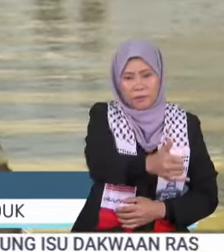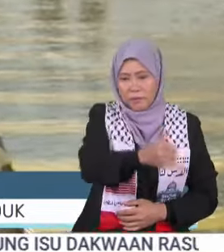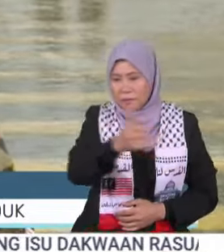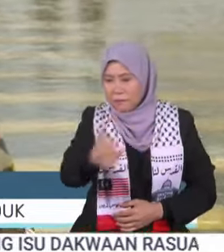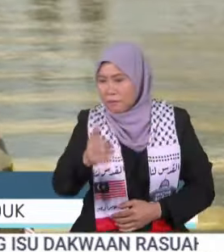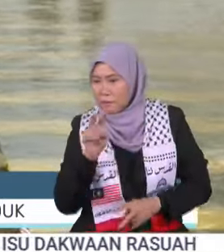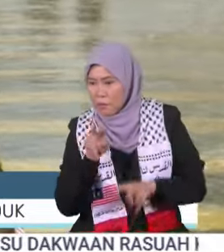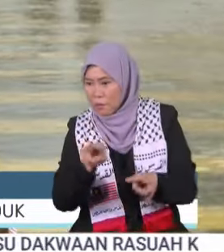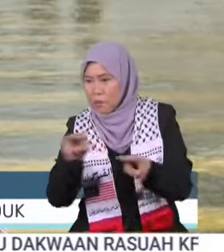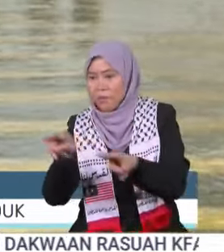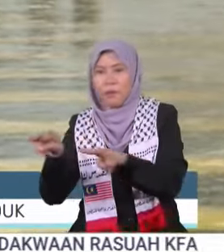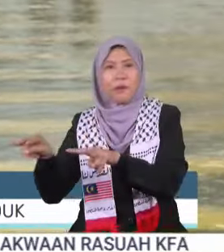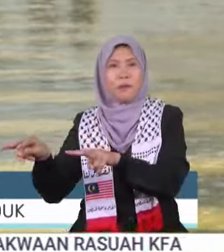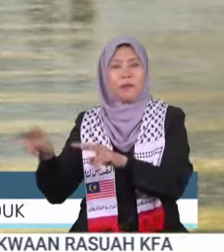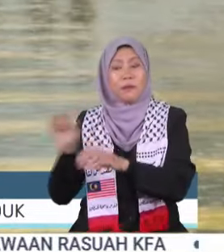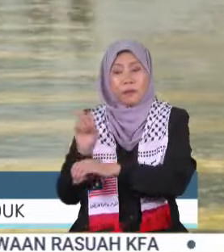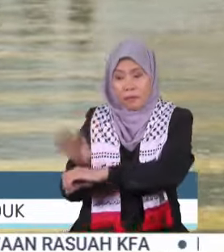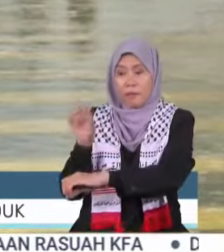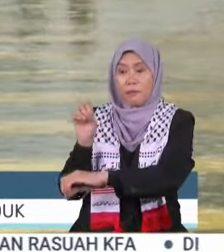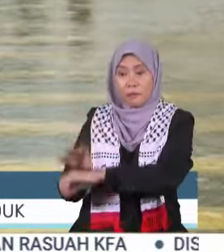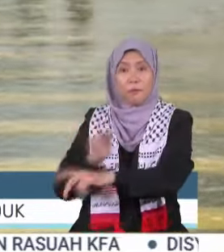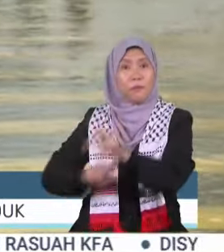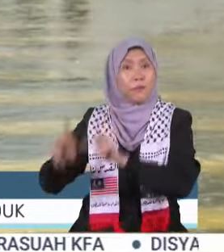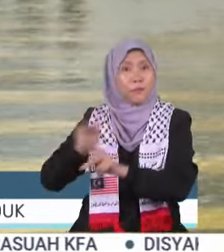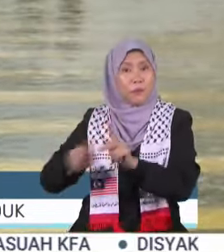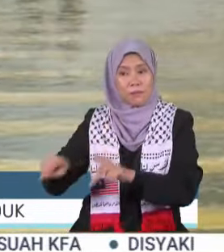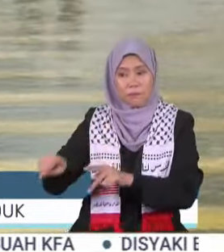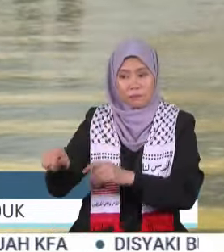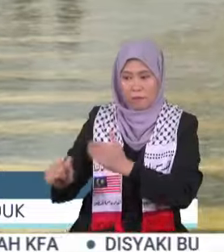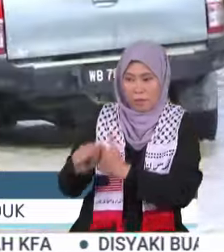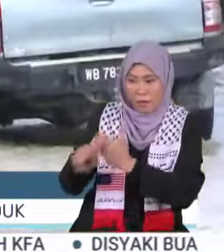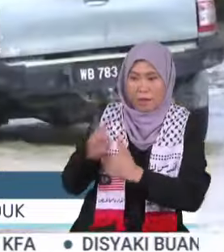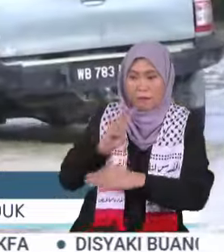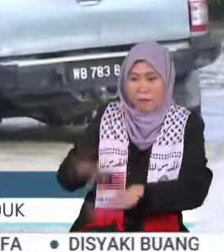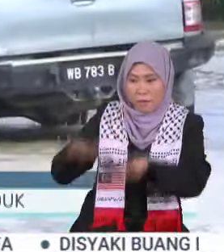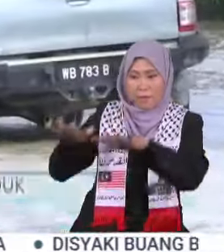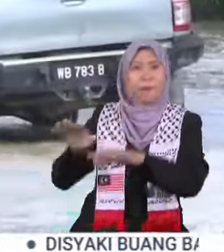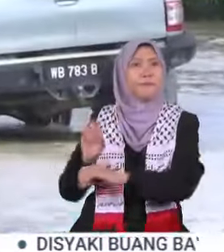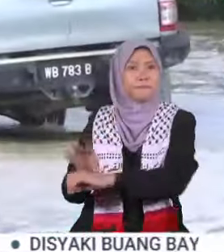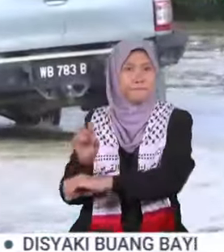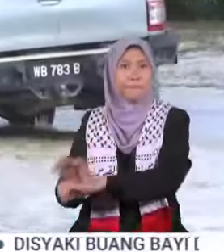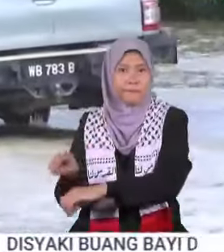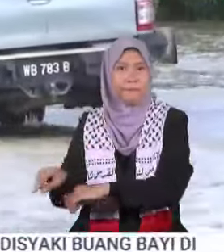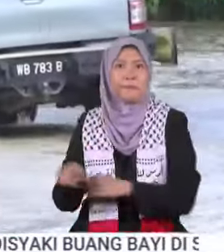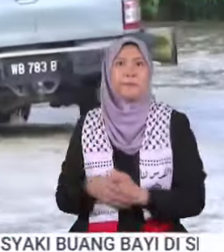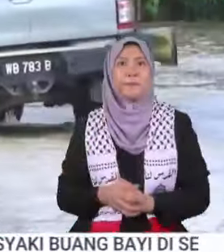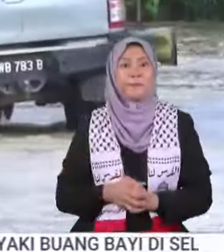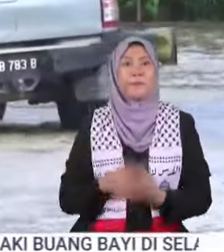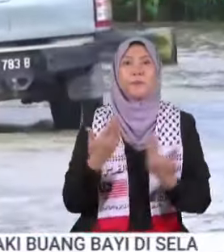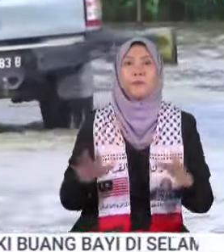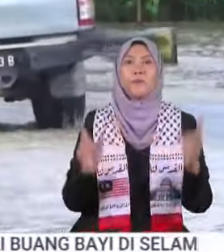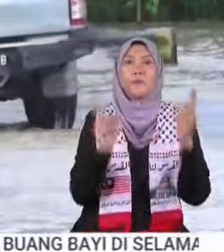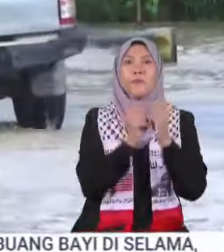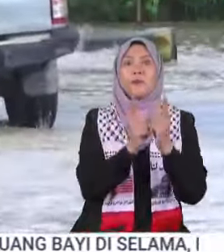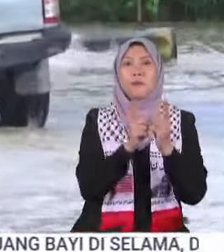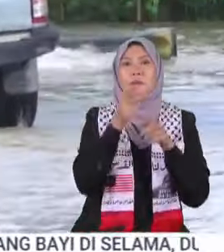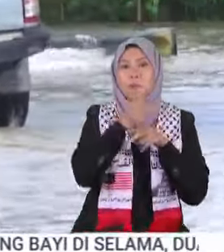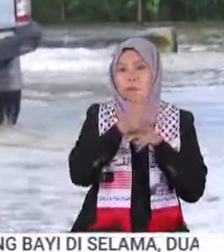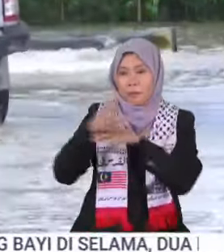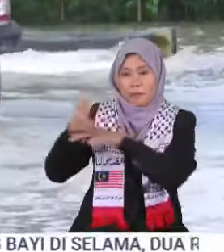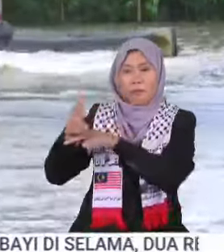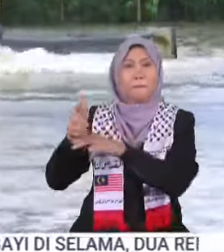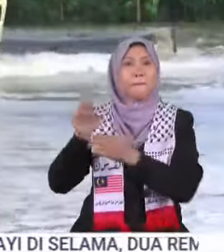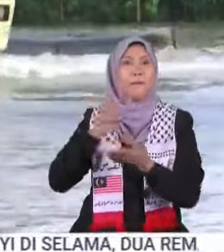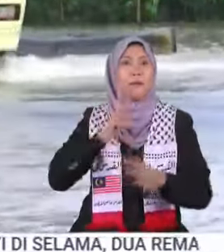nasihat pada penduduk-penduduk yang berisiko banjir beliau ditemui selepas membuat tinjauan